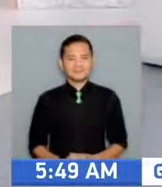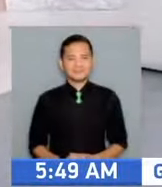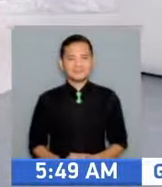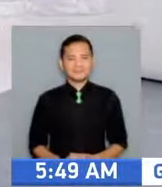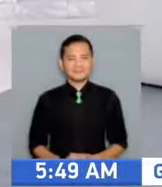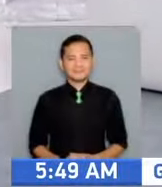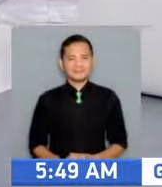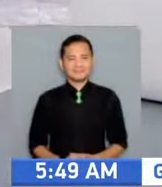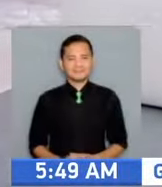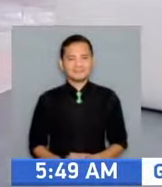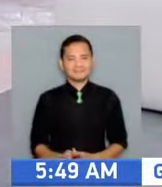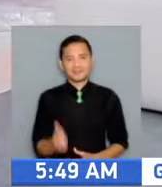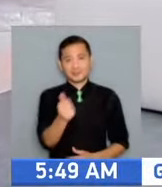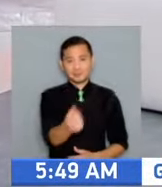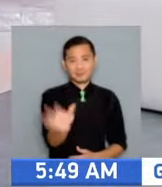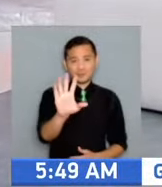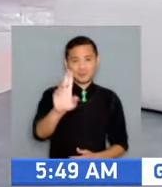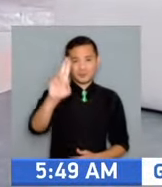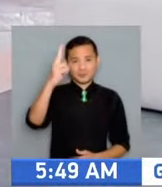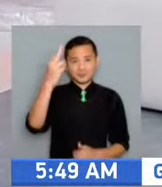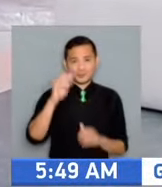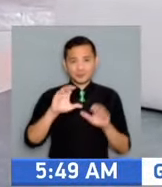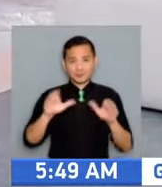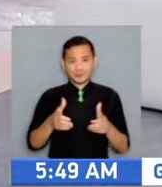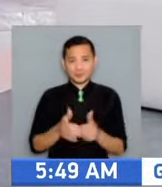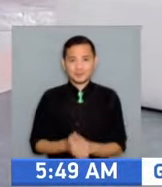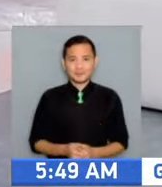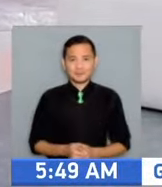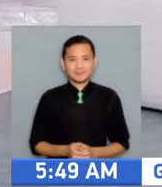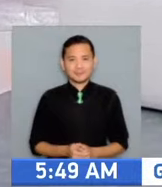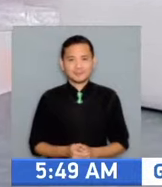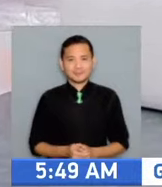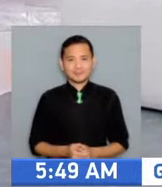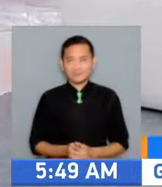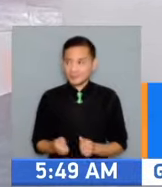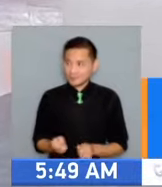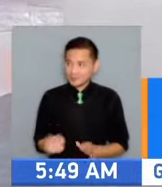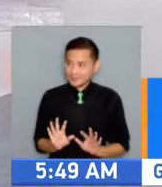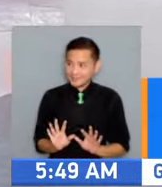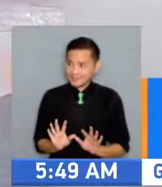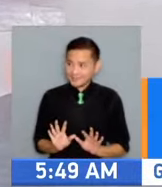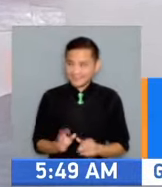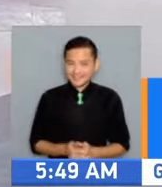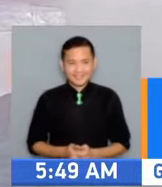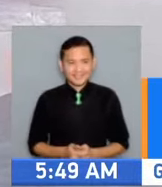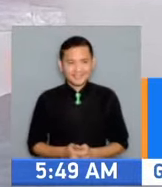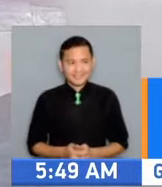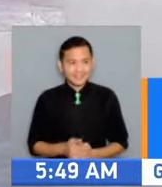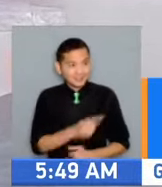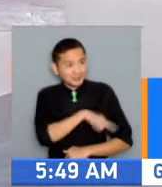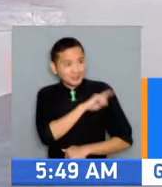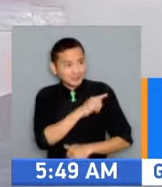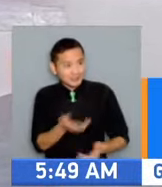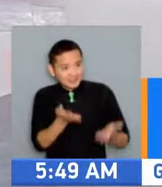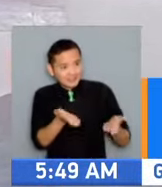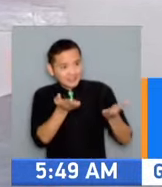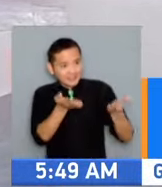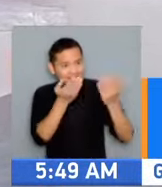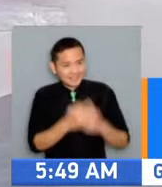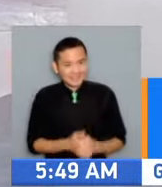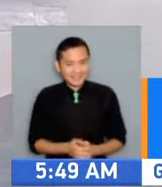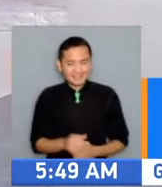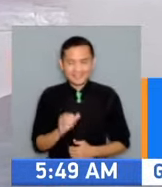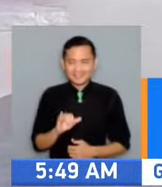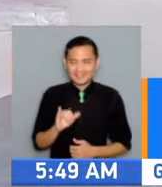Good morning, UH Barkada! Good morning! Morning! Energy! Energy tayo!